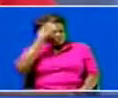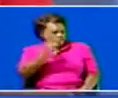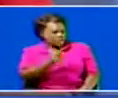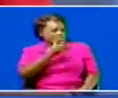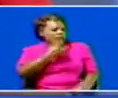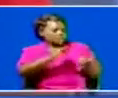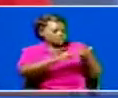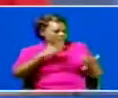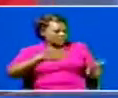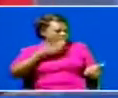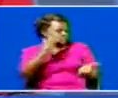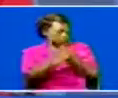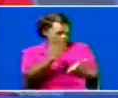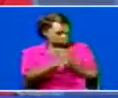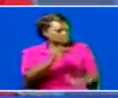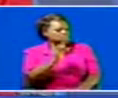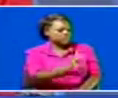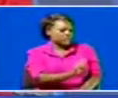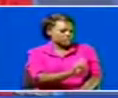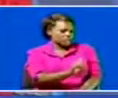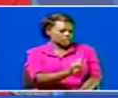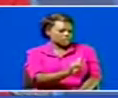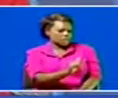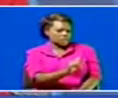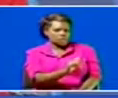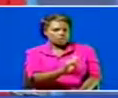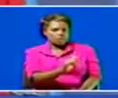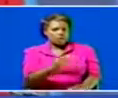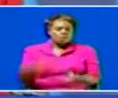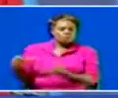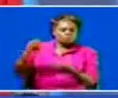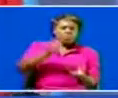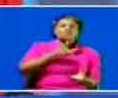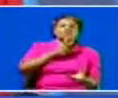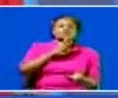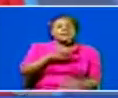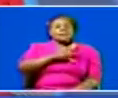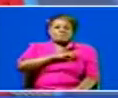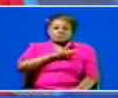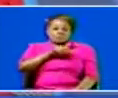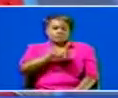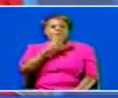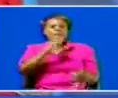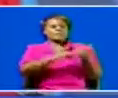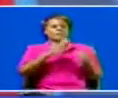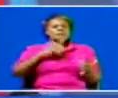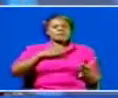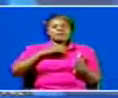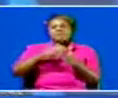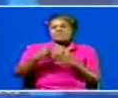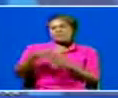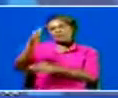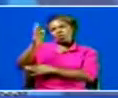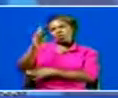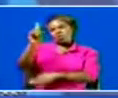Mungu aliyenipendeza naye, basi kaa naye. Hata ukamwagiwa sufuria la maji ya moto, wewe sema huyu ndiye mume wangu. Kisha Mwenyezi Mungu siku